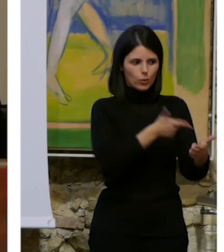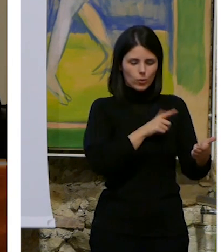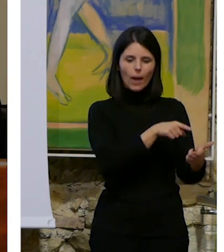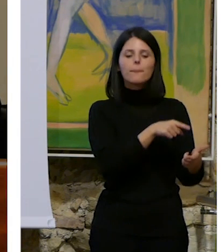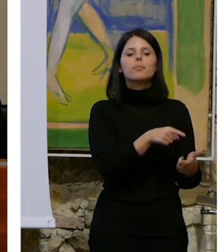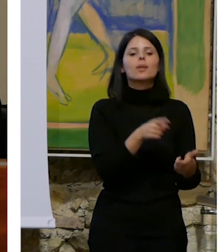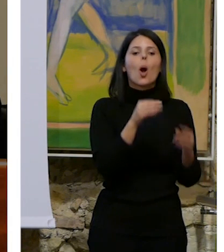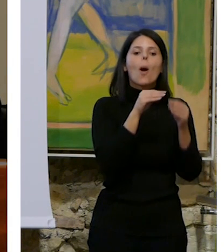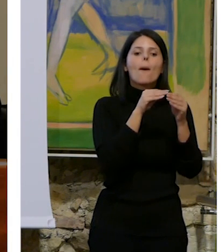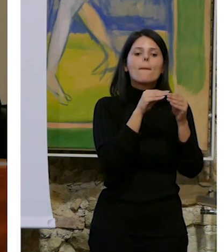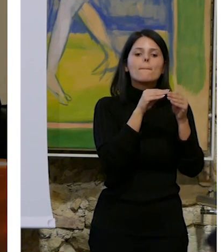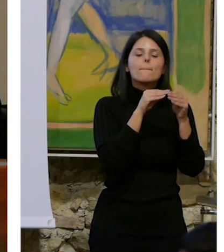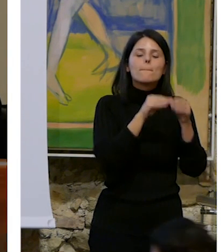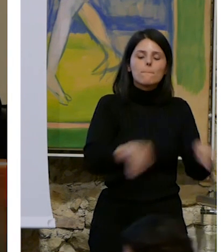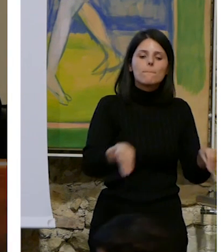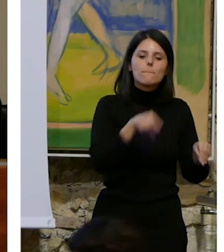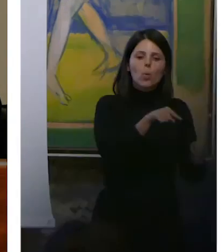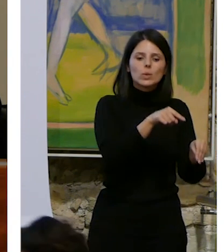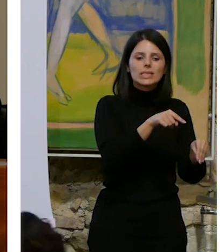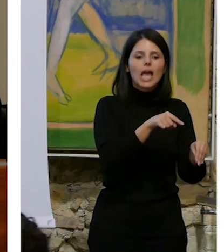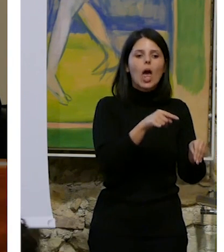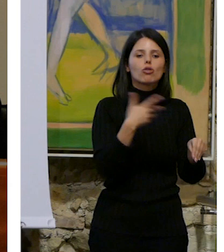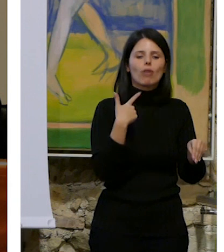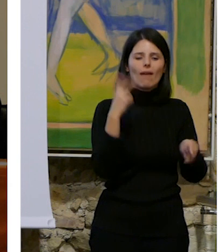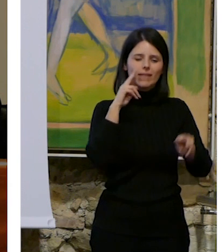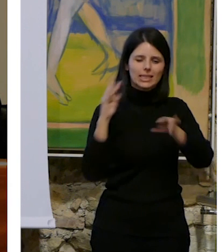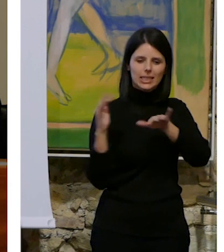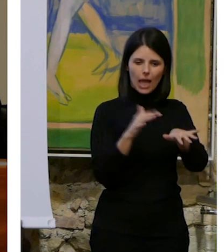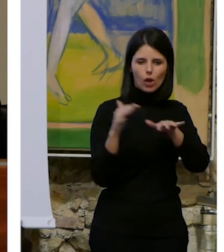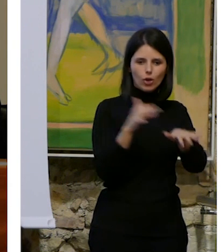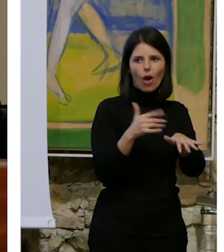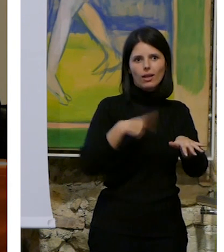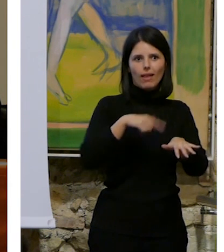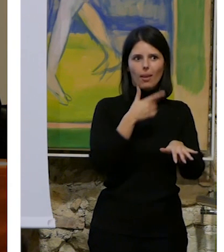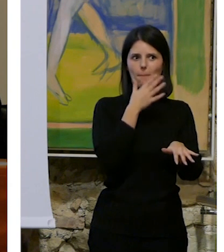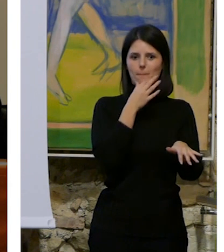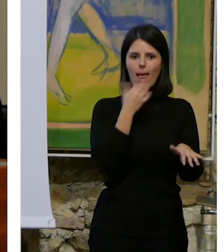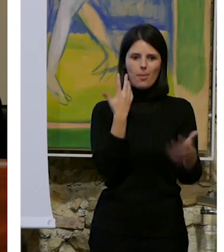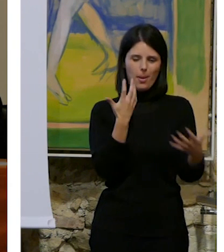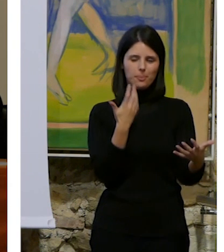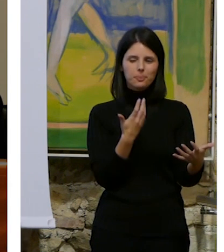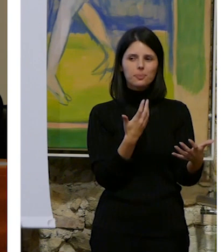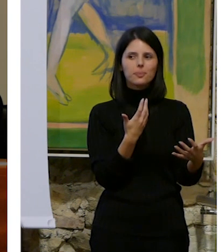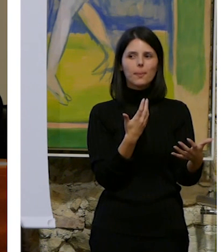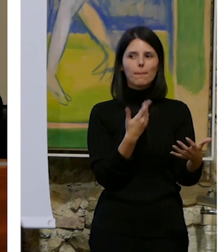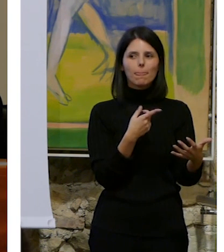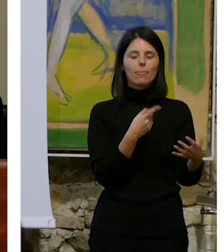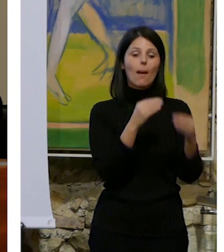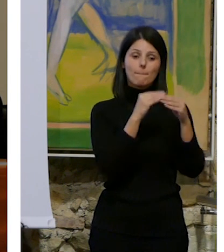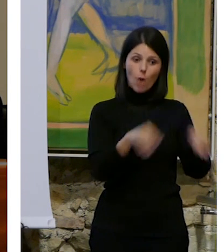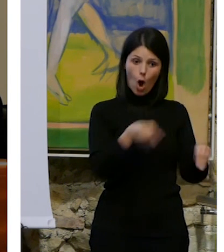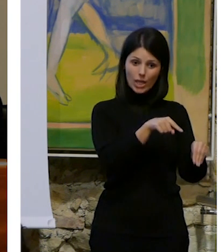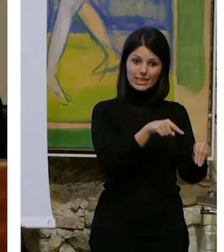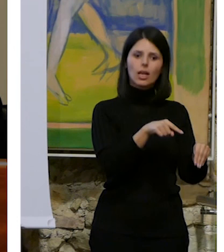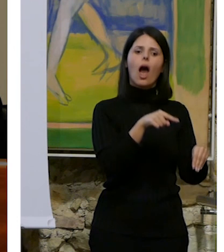al museo ho tanti suggeritori e per questo riesco a fare sempre bella figura, no? Ecco, la mostra